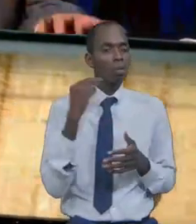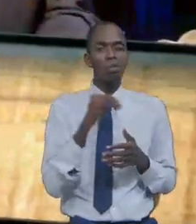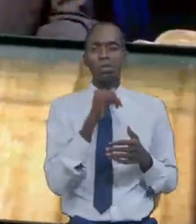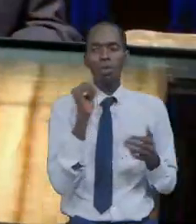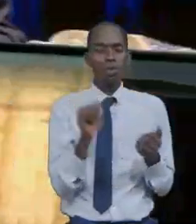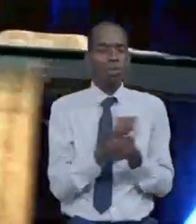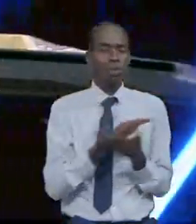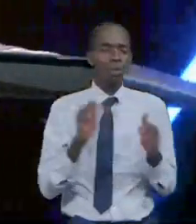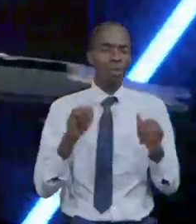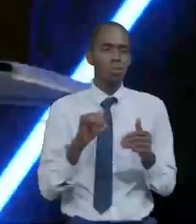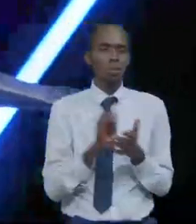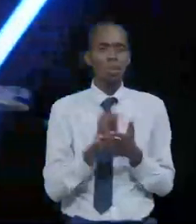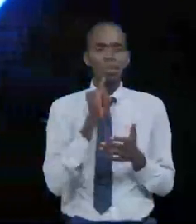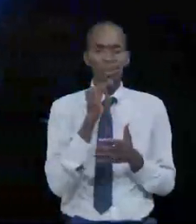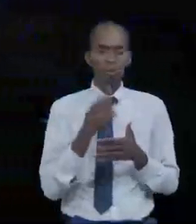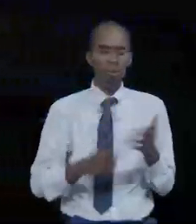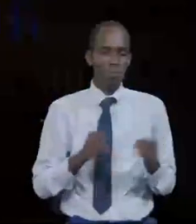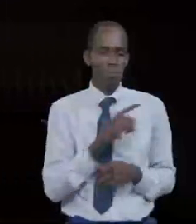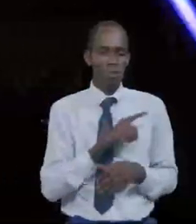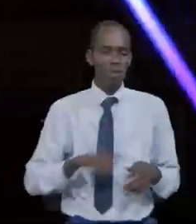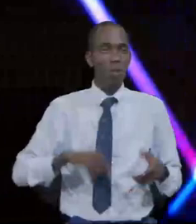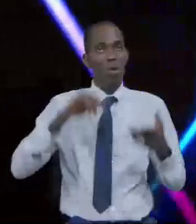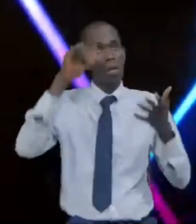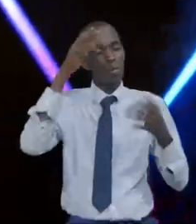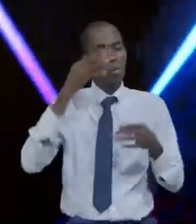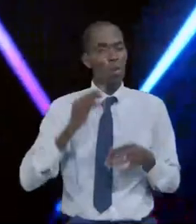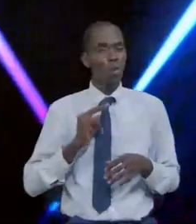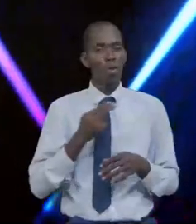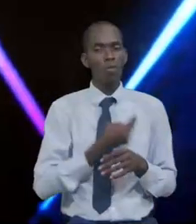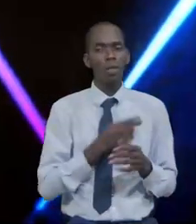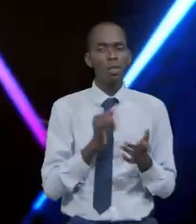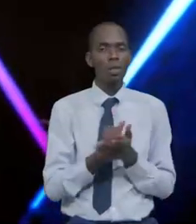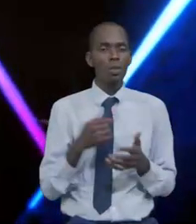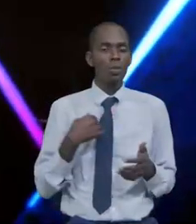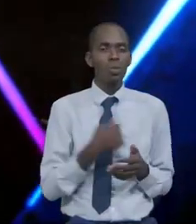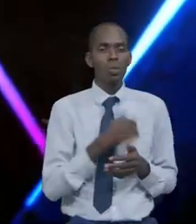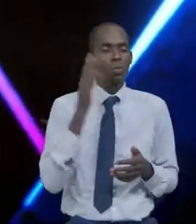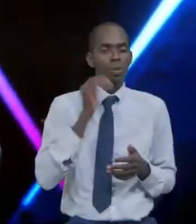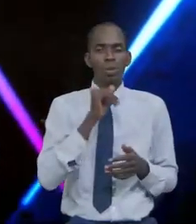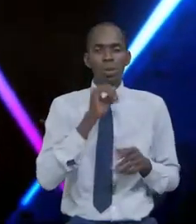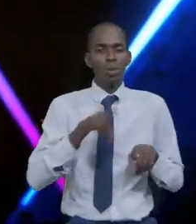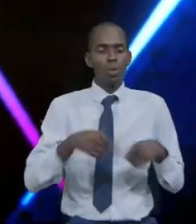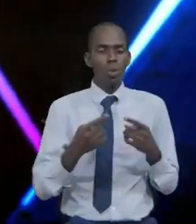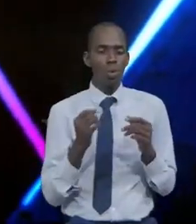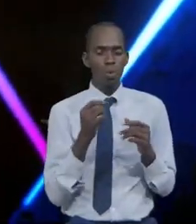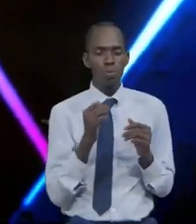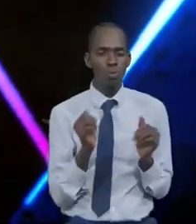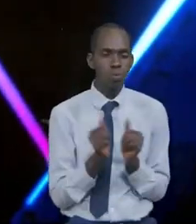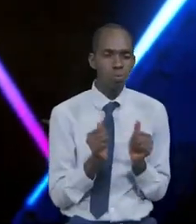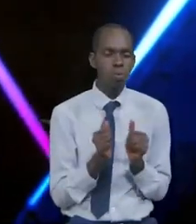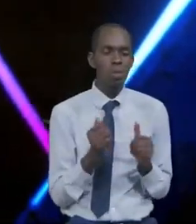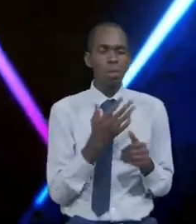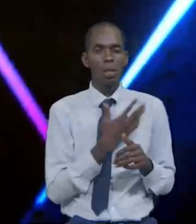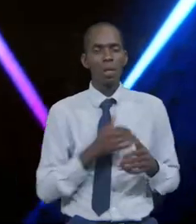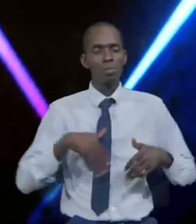indestructible. Est-ce que le Seigneur espère de nous qu'on ne se refroidisse pas, qu'on ne se ternisse